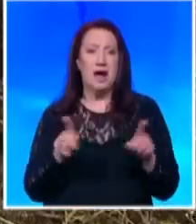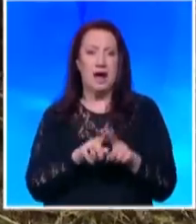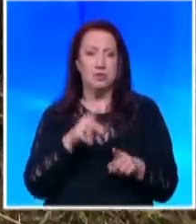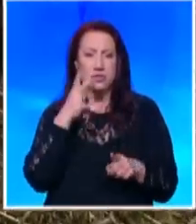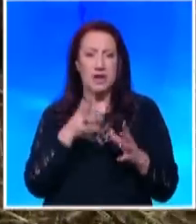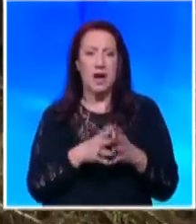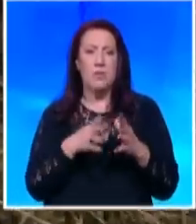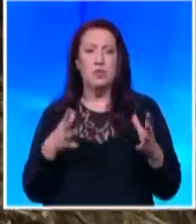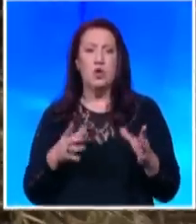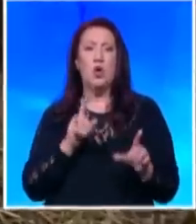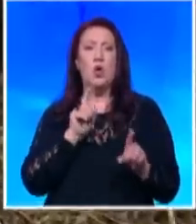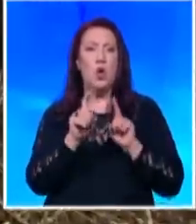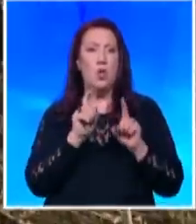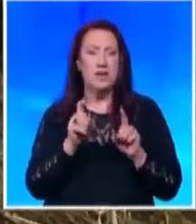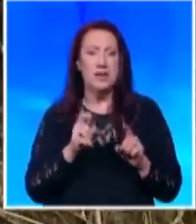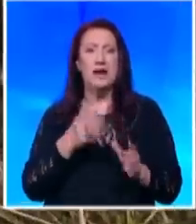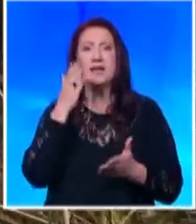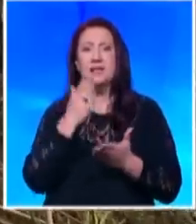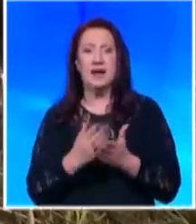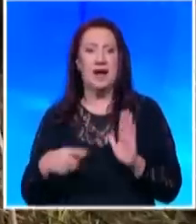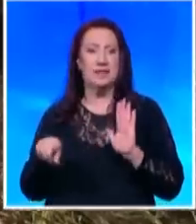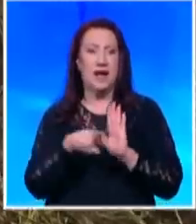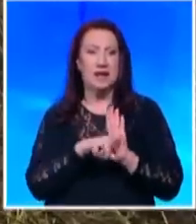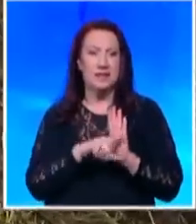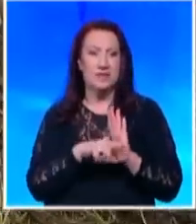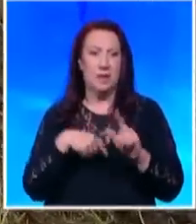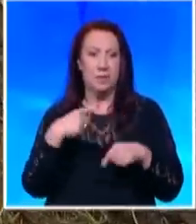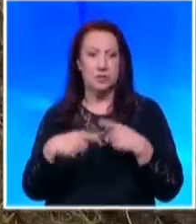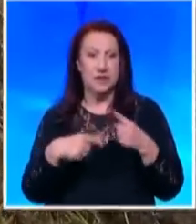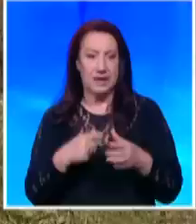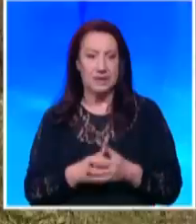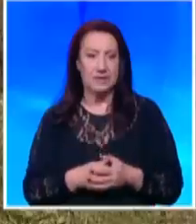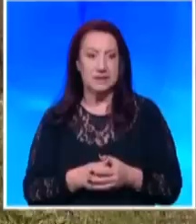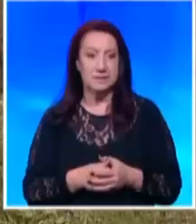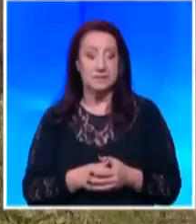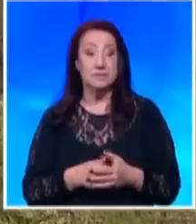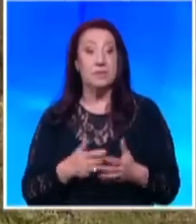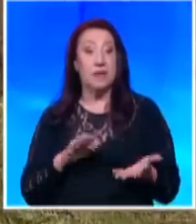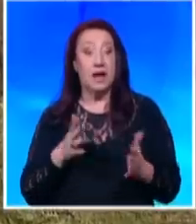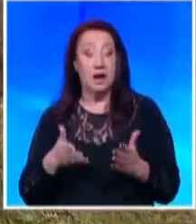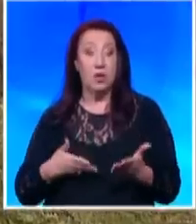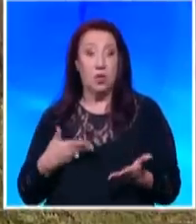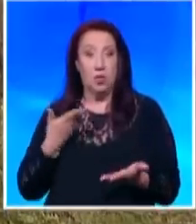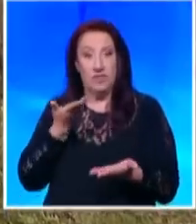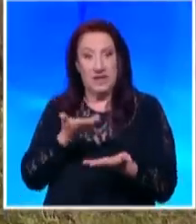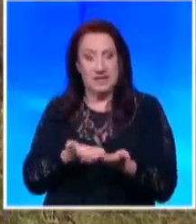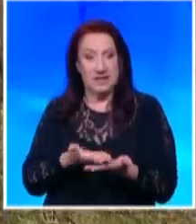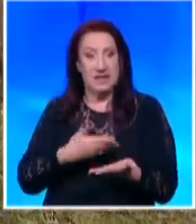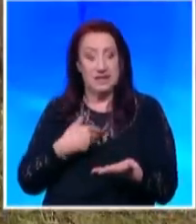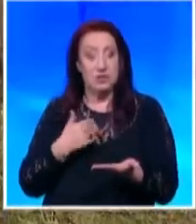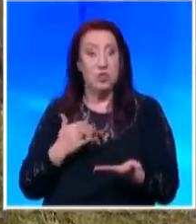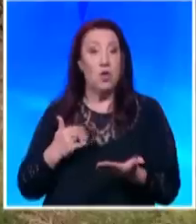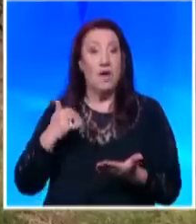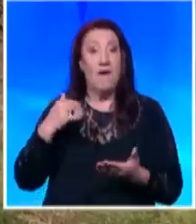много коментари водят на негативни последици. Ако искането бъде внесено във Висшият съдебен съвет и оттам